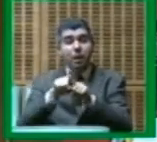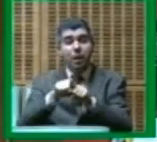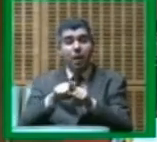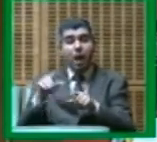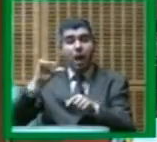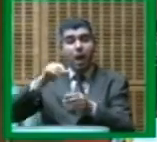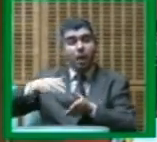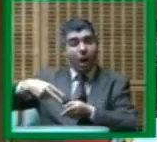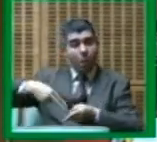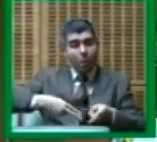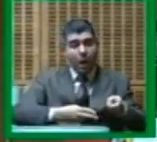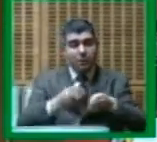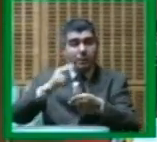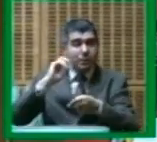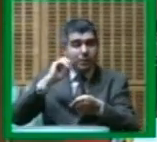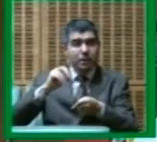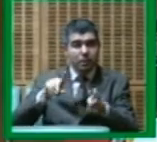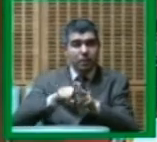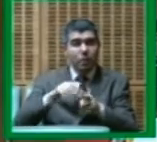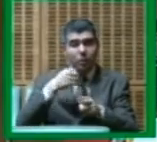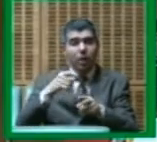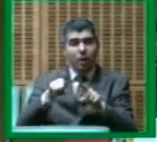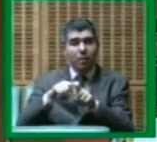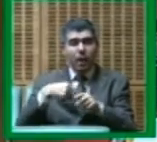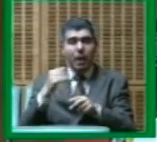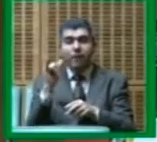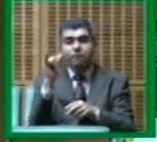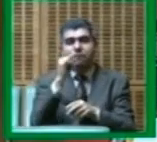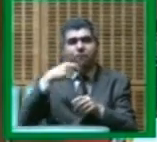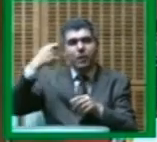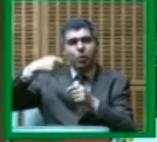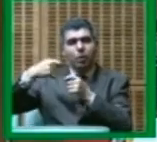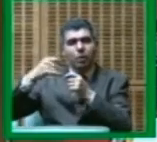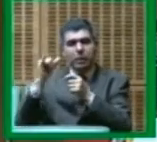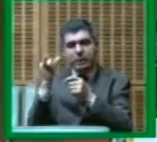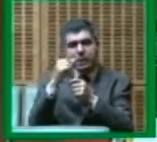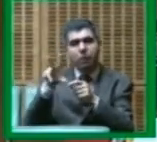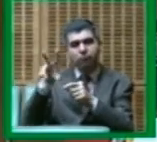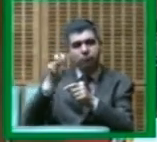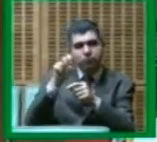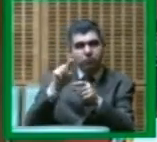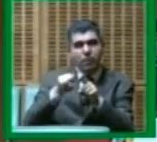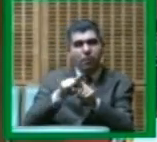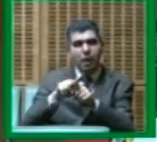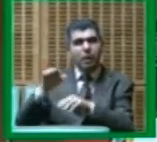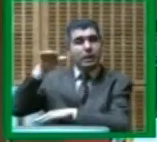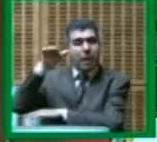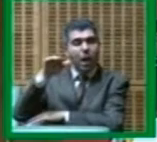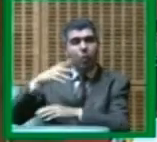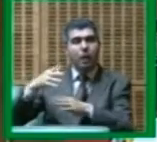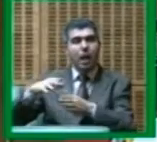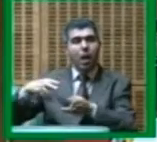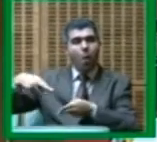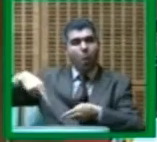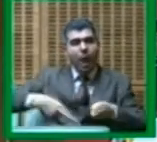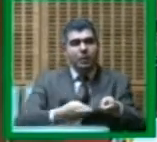مشى جاب واحد القوة كبيرة جدا. أنا عندي واحد شارط فيديو كيفاش كيوري الماء كينزل من الجبال، قلميم خلاص جميع الويديان عمرات، وبالتالي